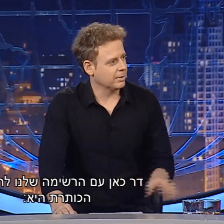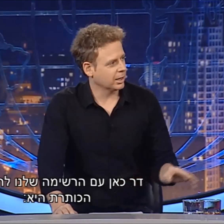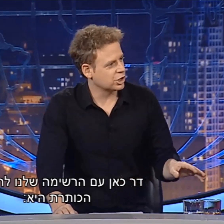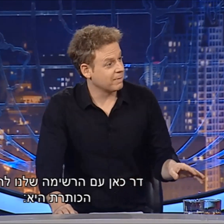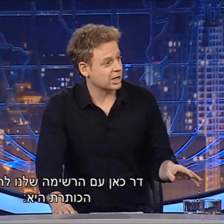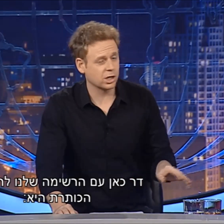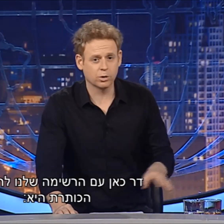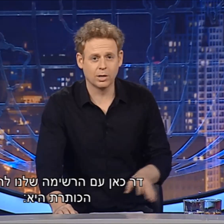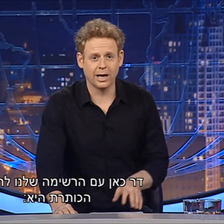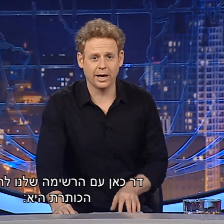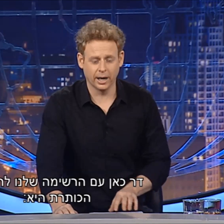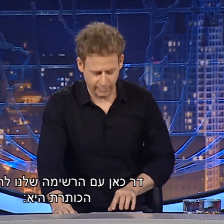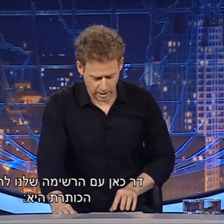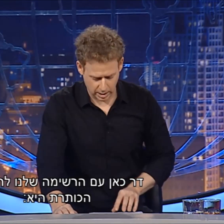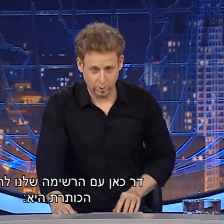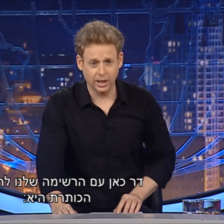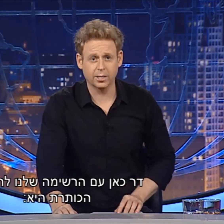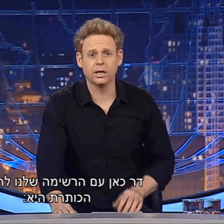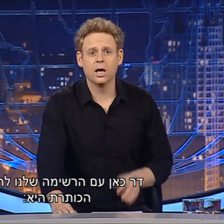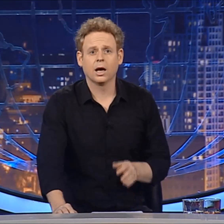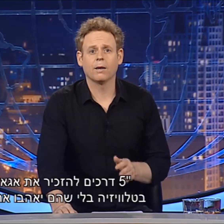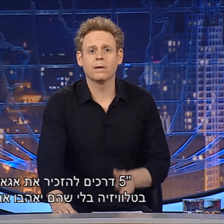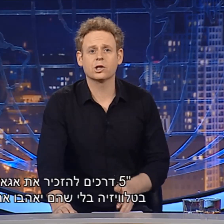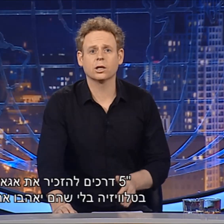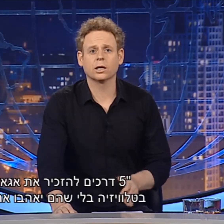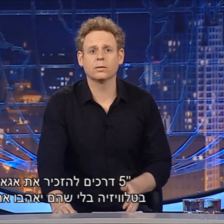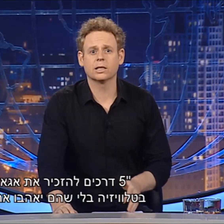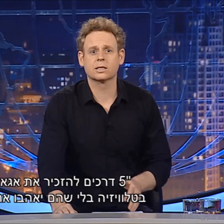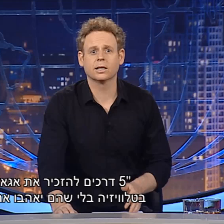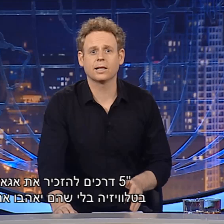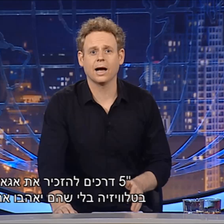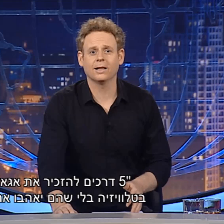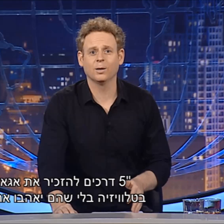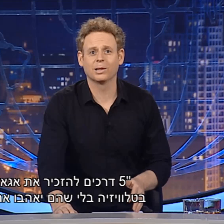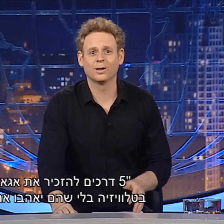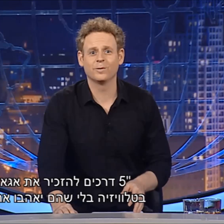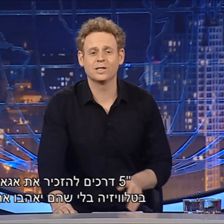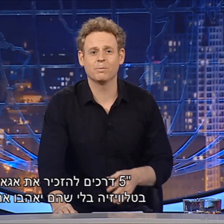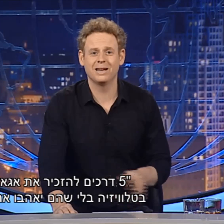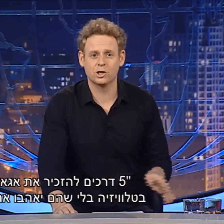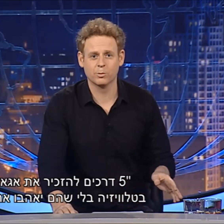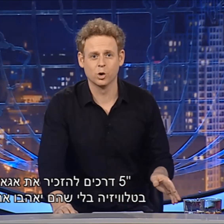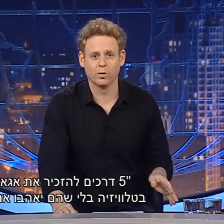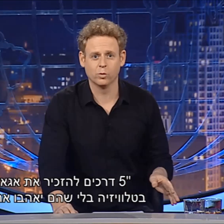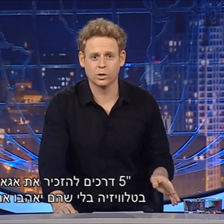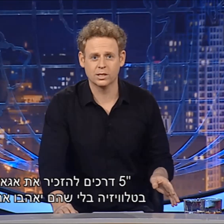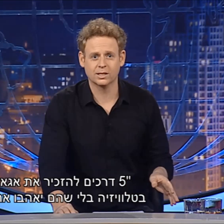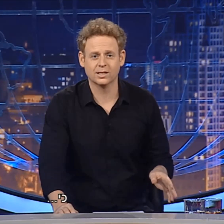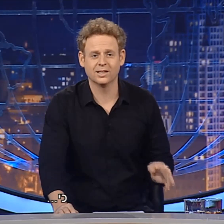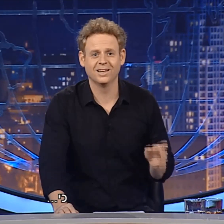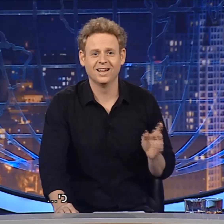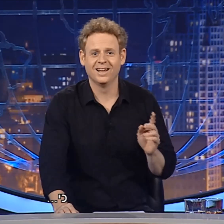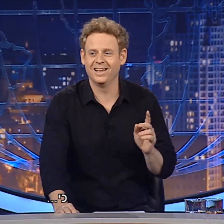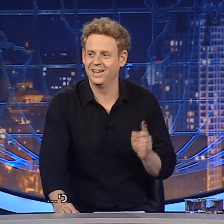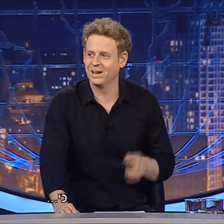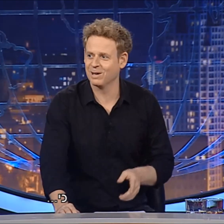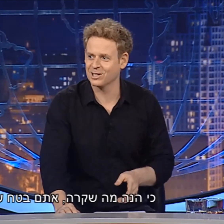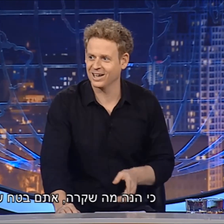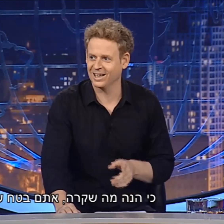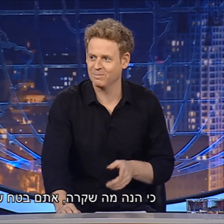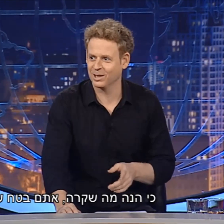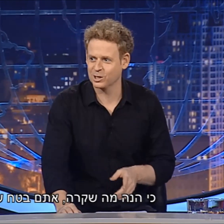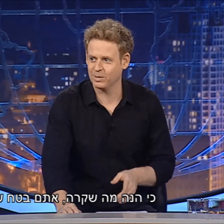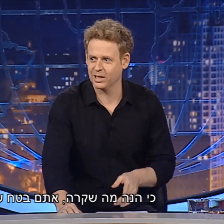דר כאן עם הרשימה שלנו להערב, הכותרת היא חמש דרכים להזכיר את אגדיר בטלוויזיה בלי שהם יאהבו את זה, כי